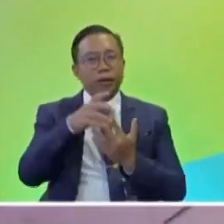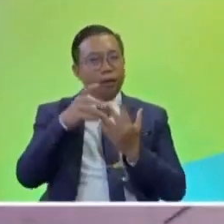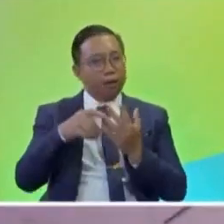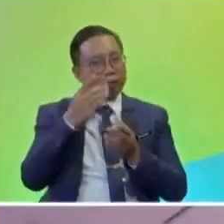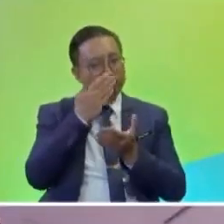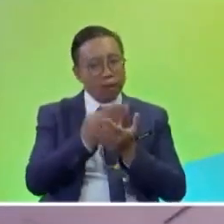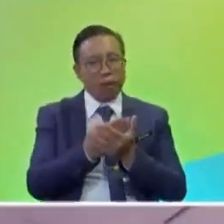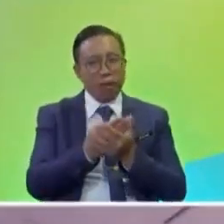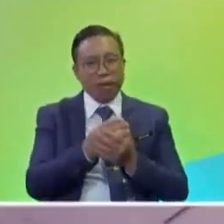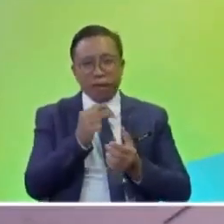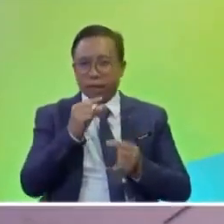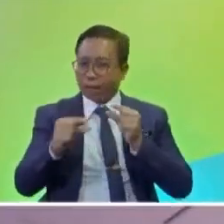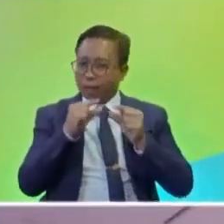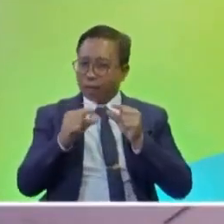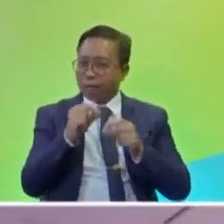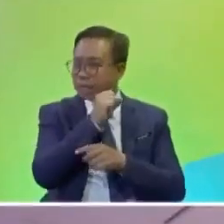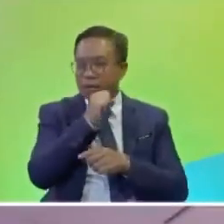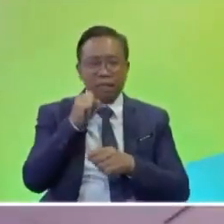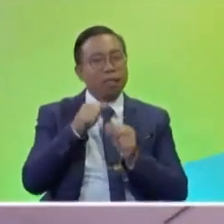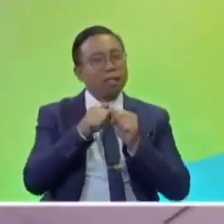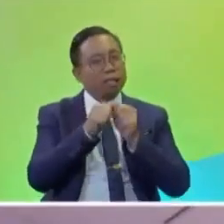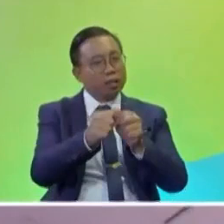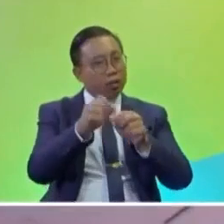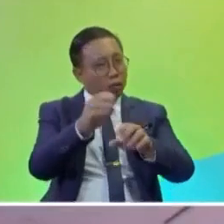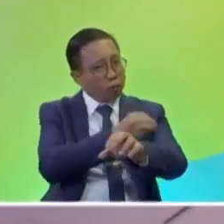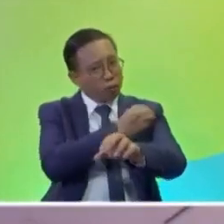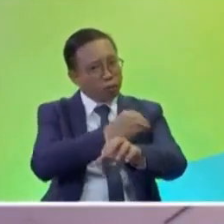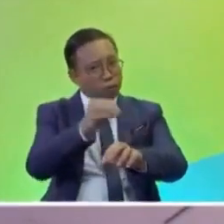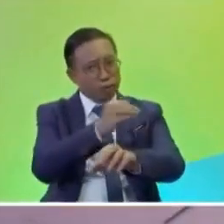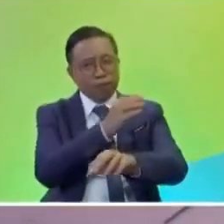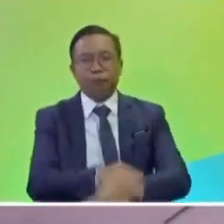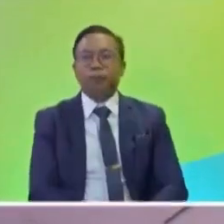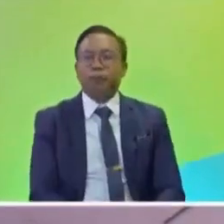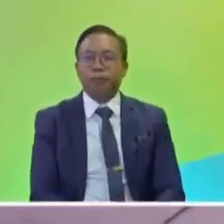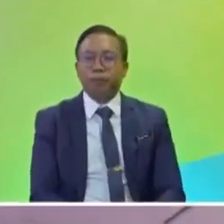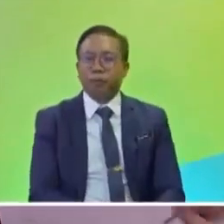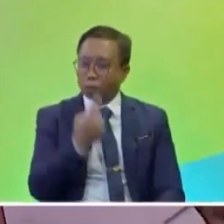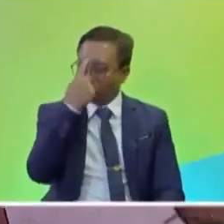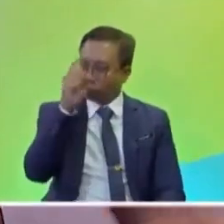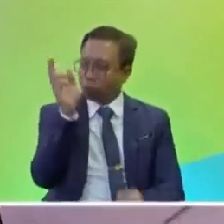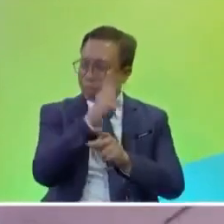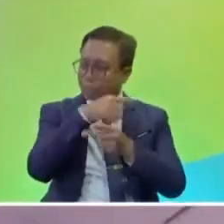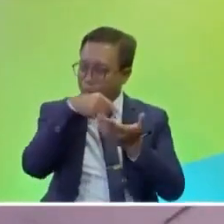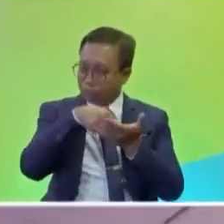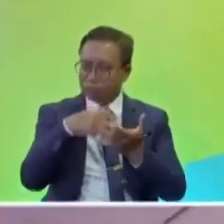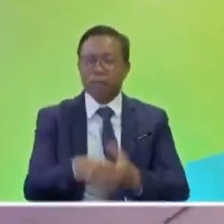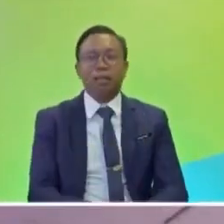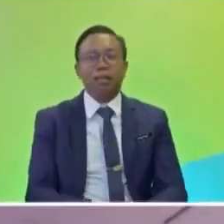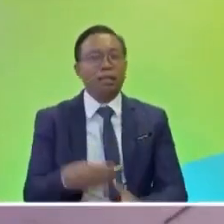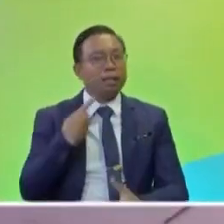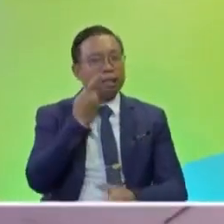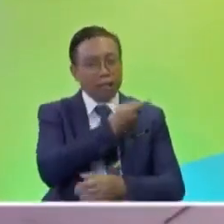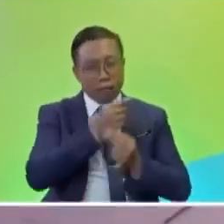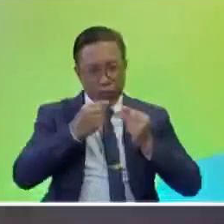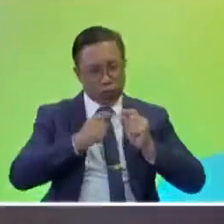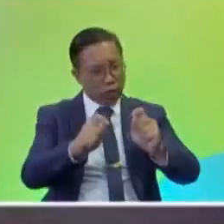Okay. Dia bergerak, dia menyanyi dan dia ikut muzik. Okey, untuk kali ni, kita try.